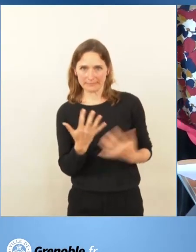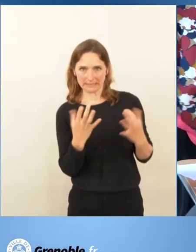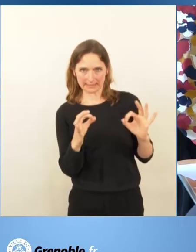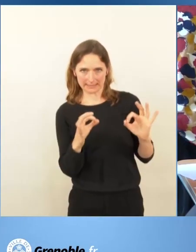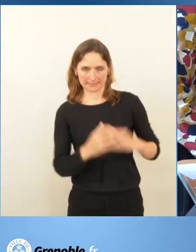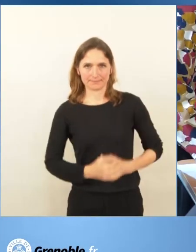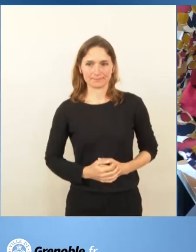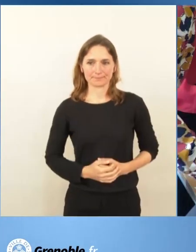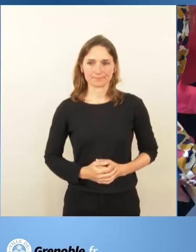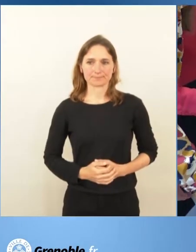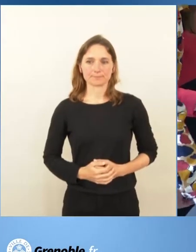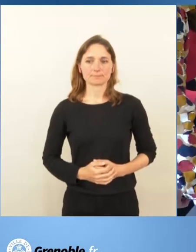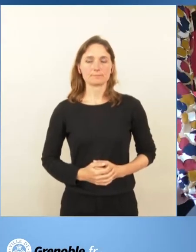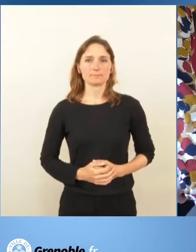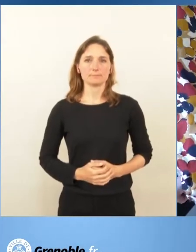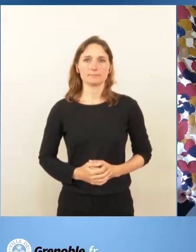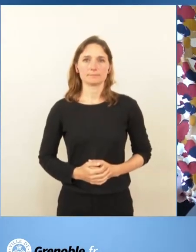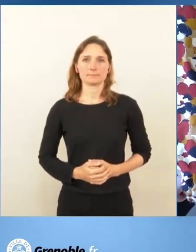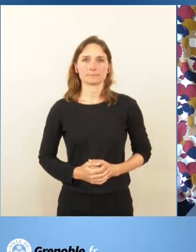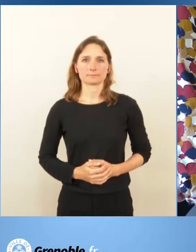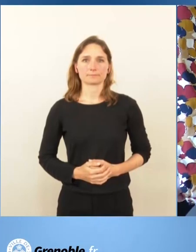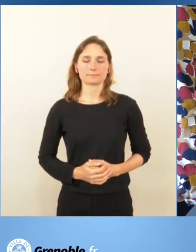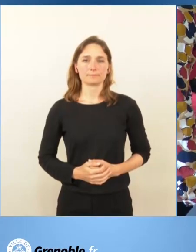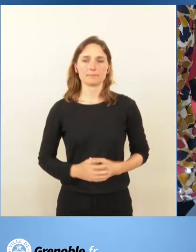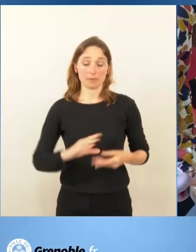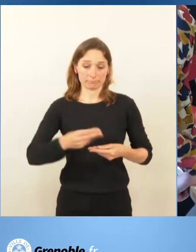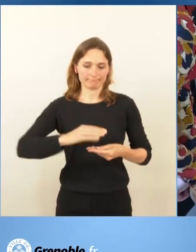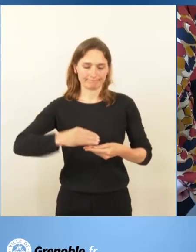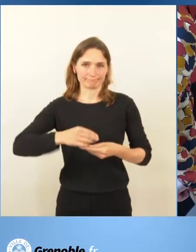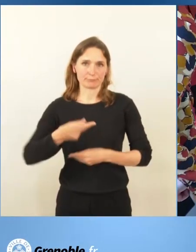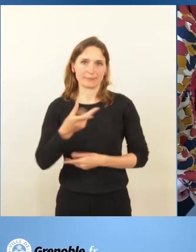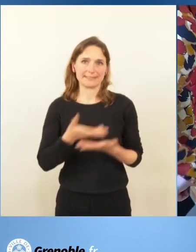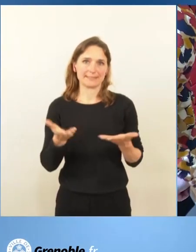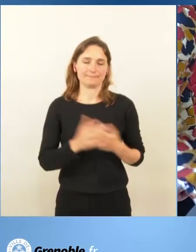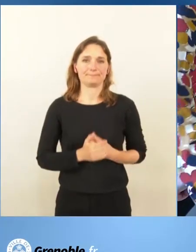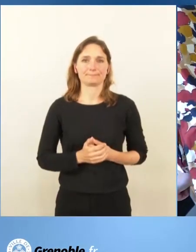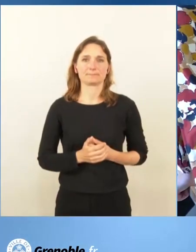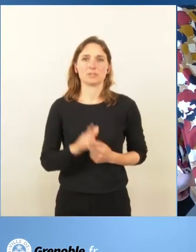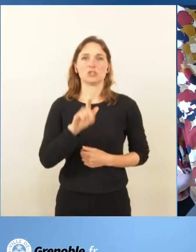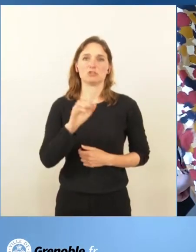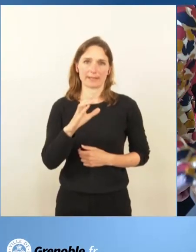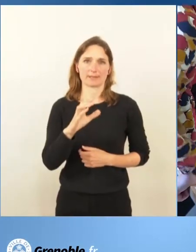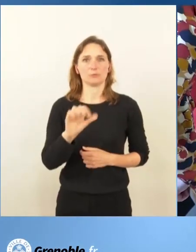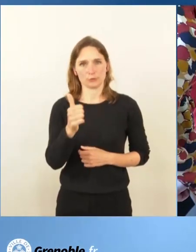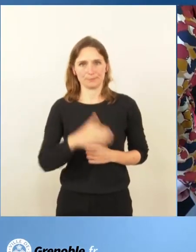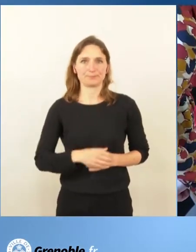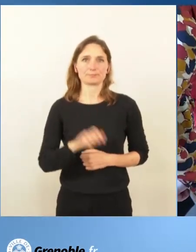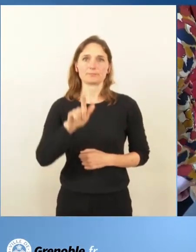en ouvrant ouais certainement c'est plus facile si quelqu'un me voit Jacques 11 Jacques